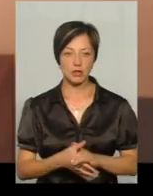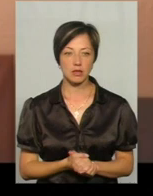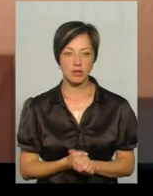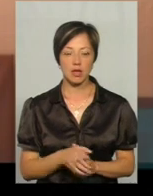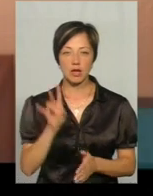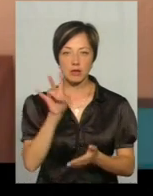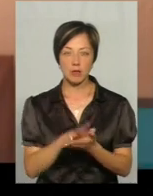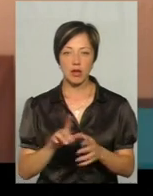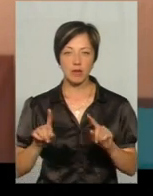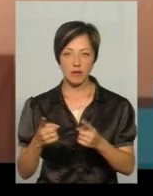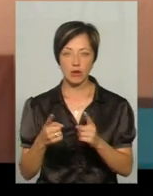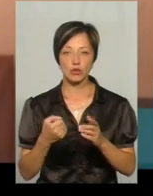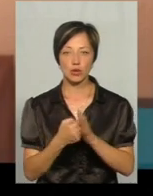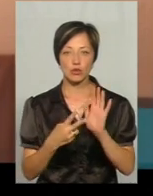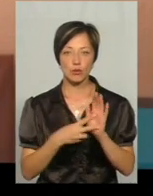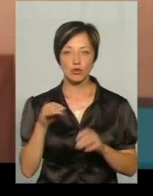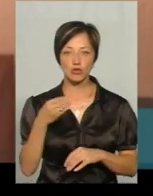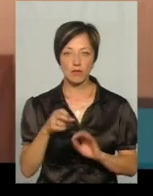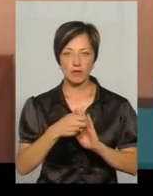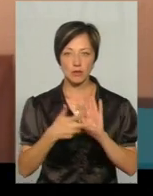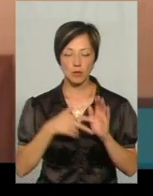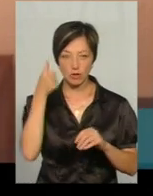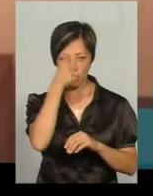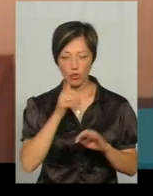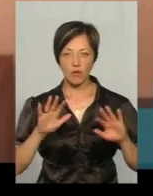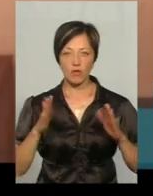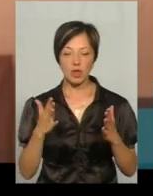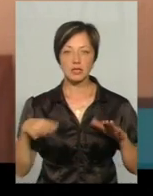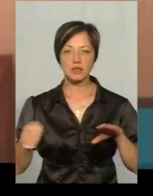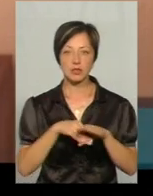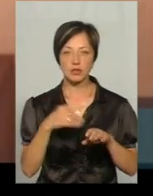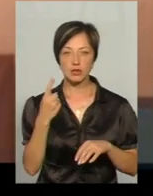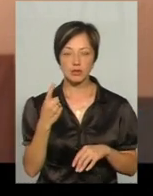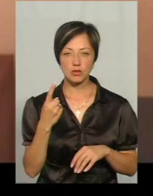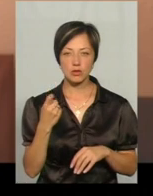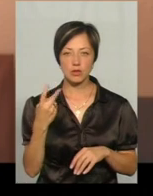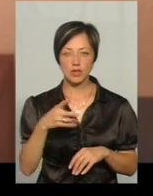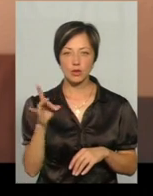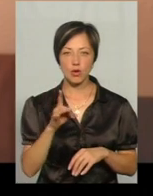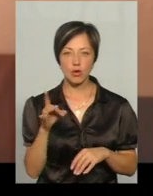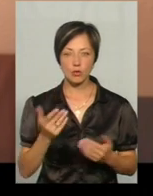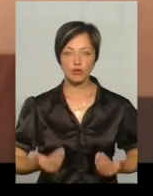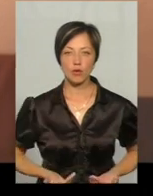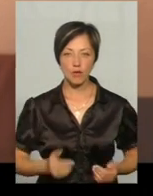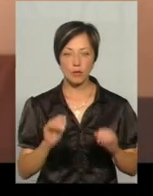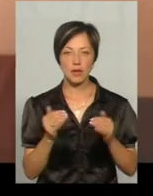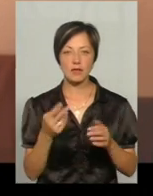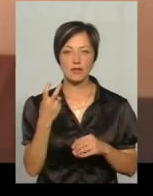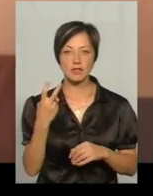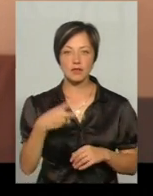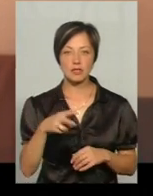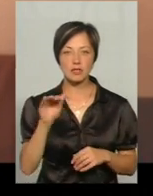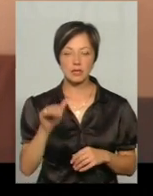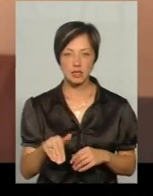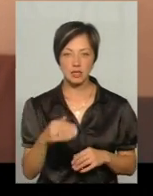Тримання під вартою на строк 7 жовтня 2018 року включно. В разі внесення застави в розмірі 120 розмірів прожиткового мінімуму для працездатних осіб, що становить 220